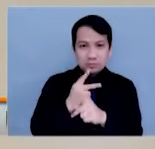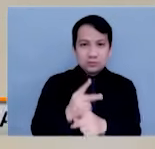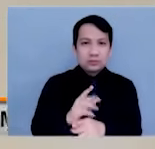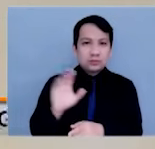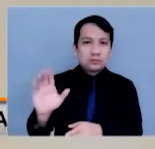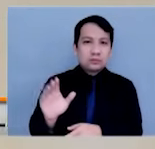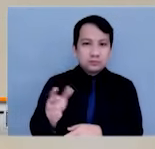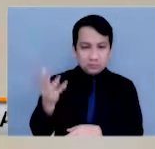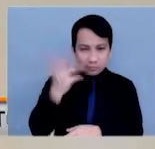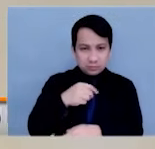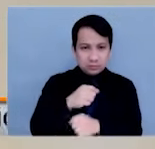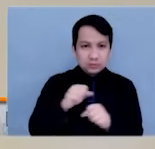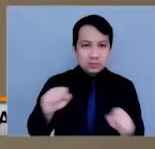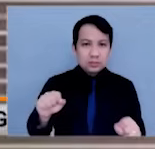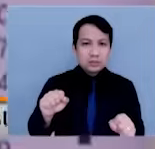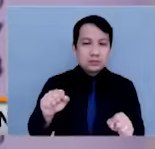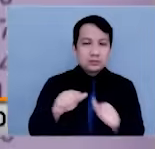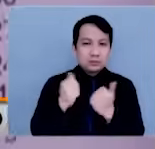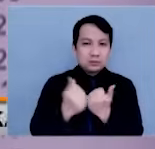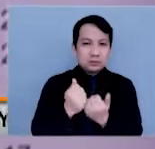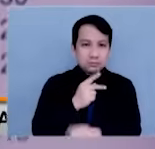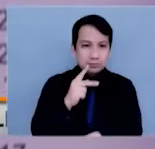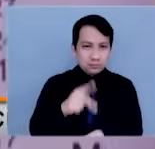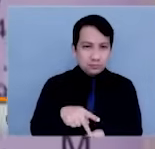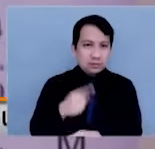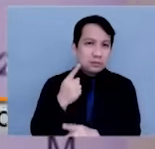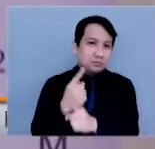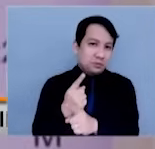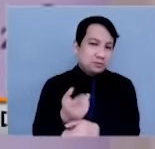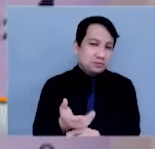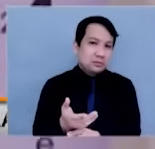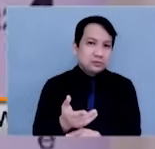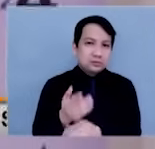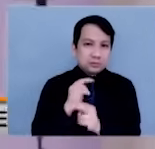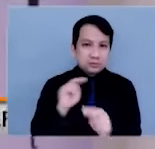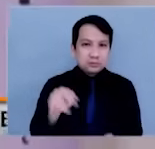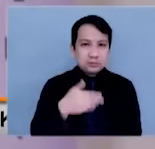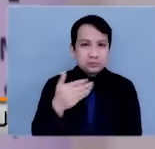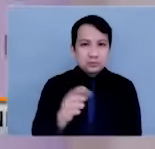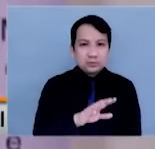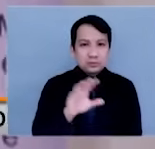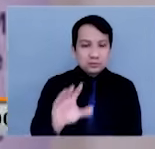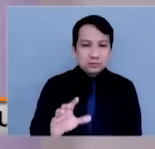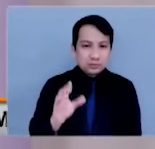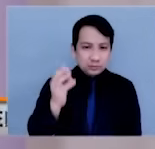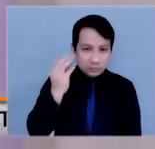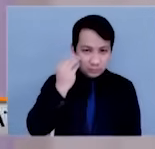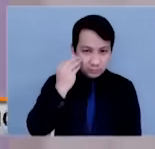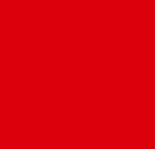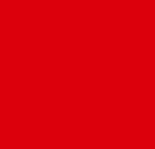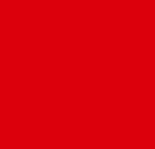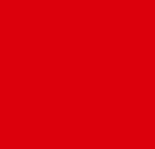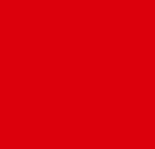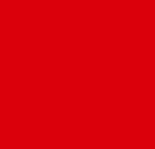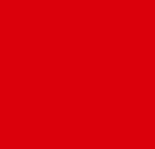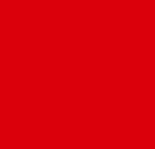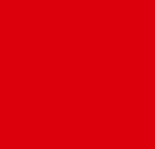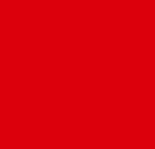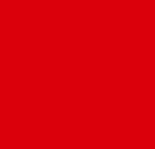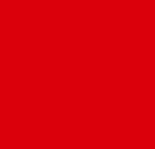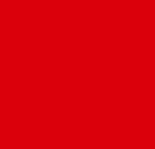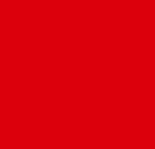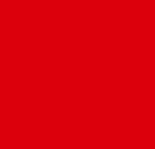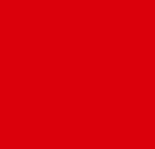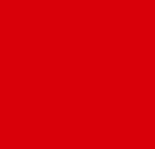security agency sa Pilipinas, di ba? Nagbabalita mula sa frontline, Maricel Halili, News 5. Mga